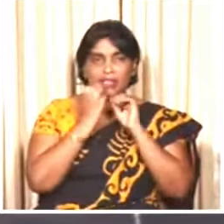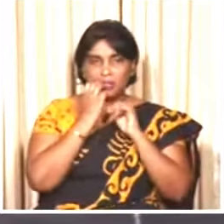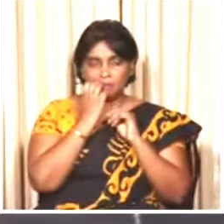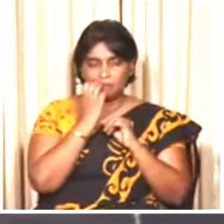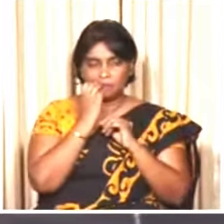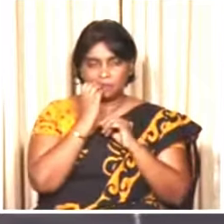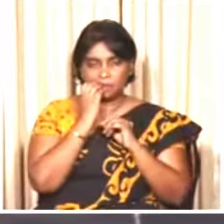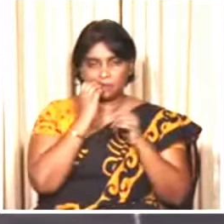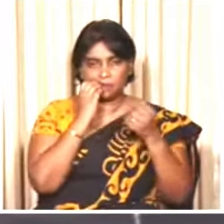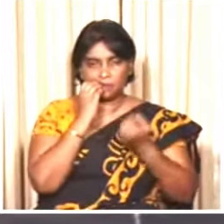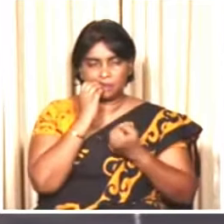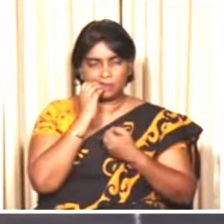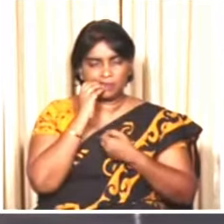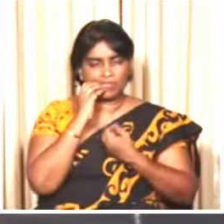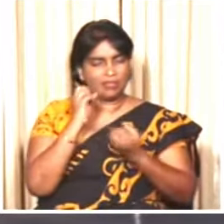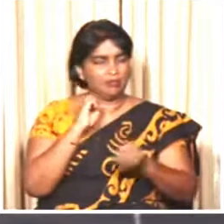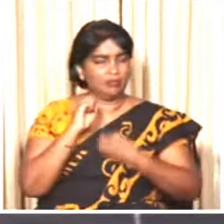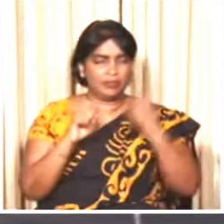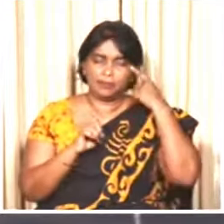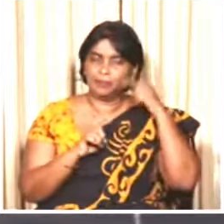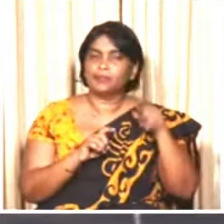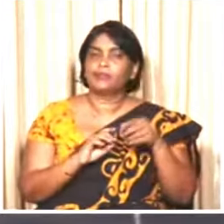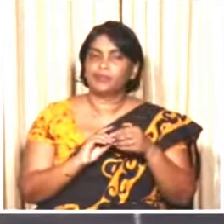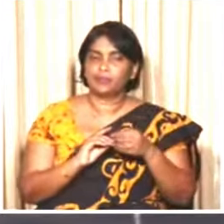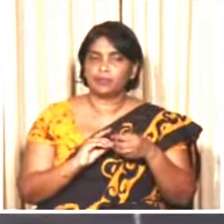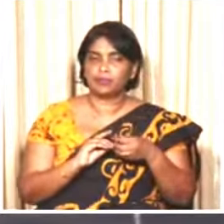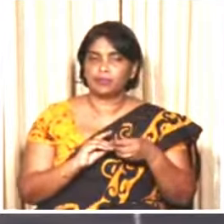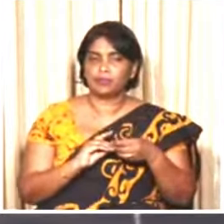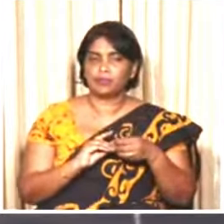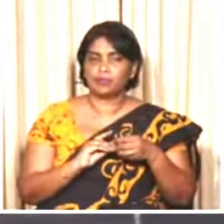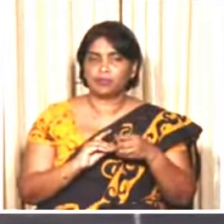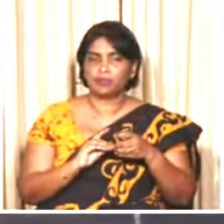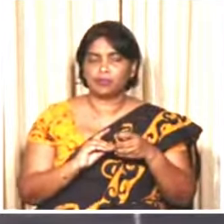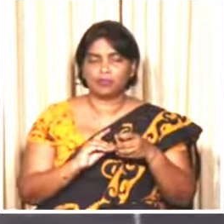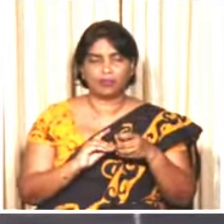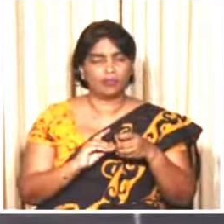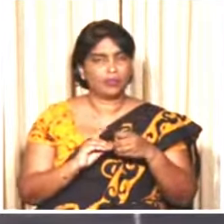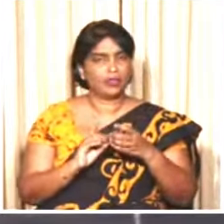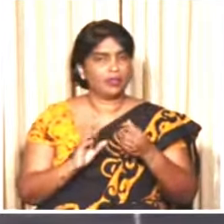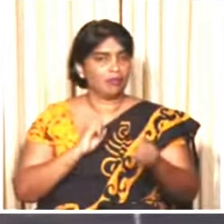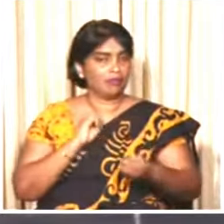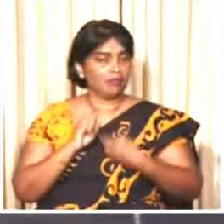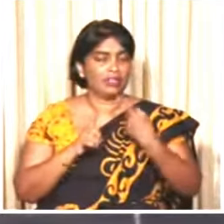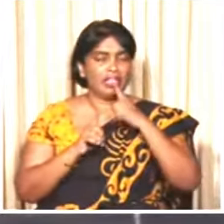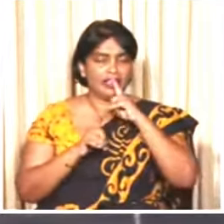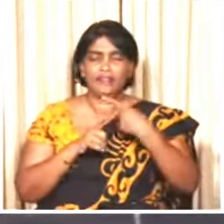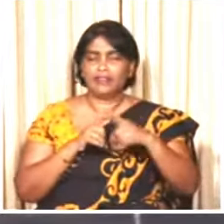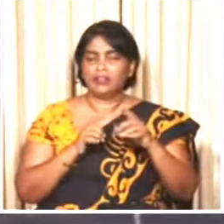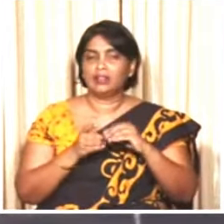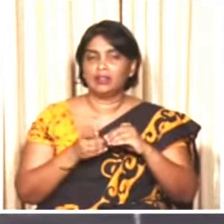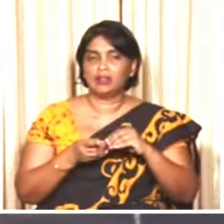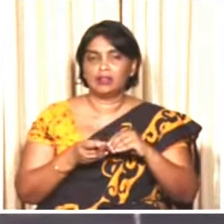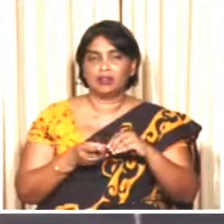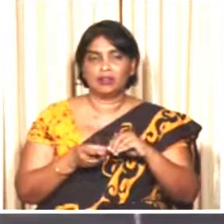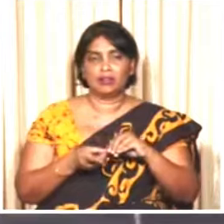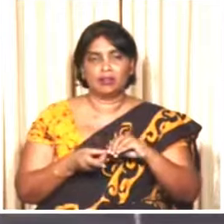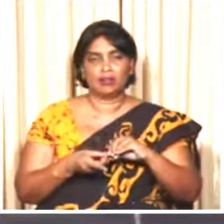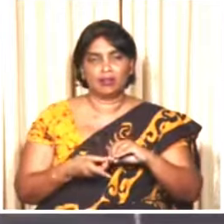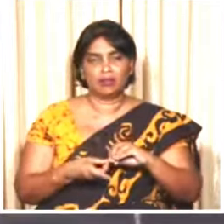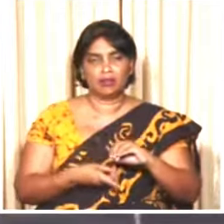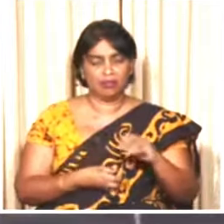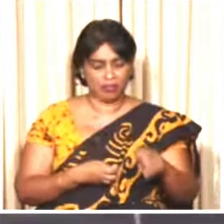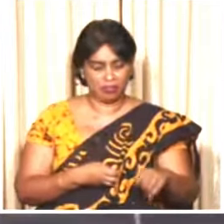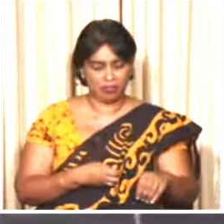සාධාරණ ආවේගය ගැන කල්පනා කරලා මේ එතුමාට ඒ ඇතිවෙච්ච ආවේගය පිට කිරීම පමණයි කළේ. ඒ නිසා ඒ තරුණයා සම්බන්ධයෙන්